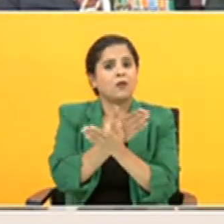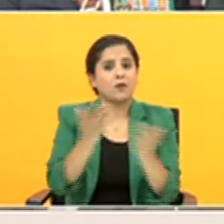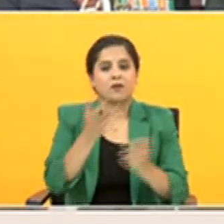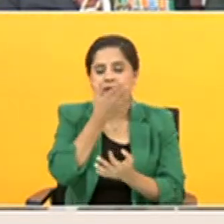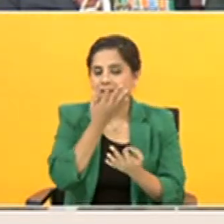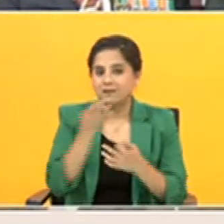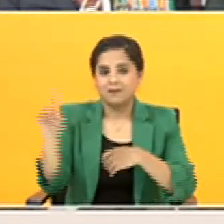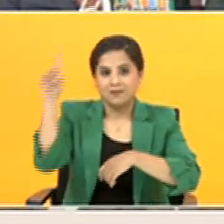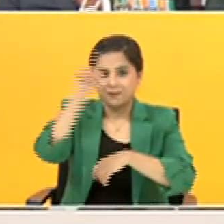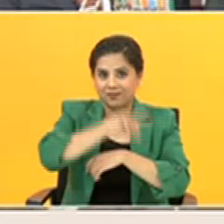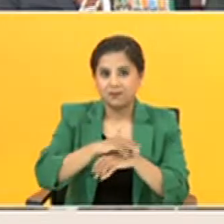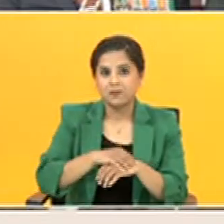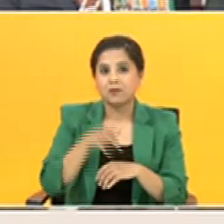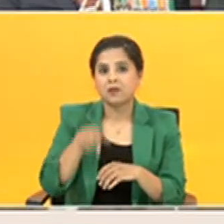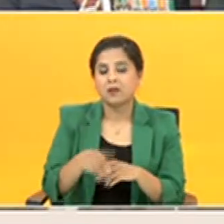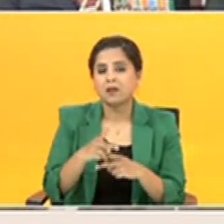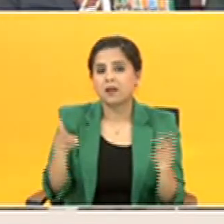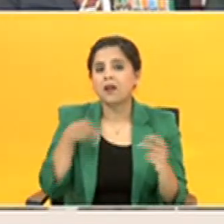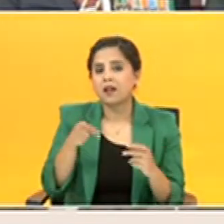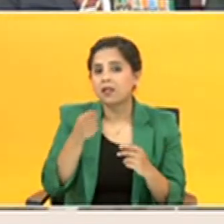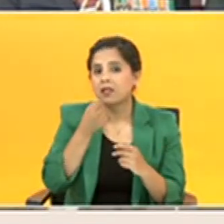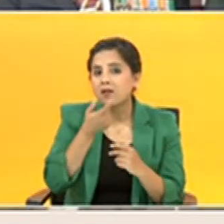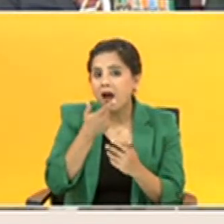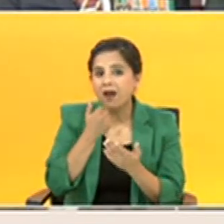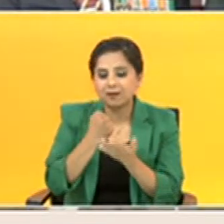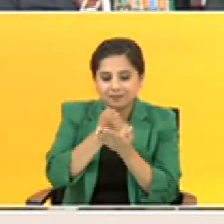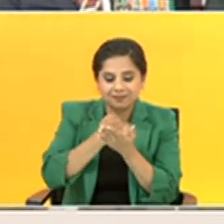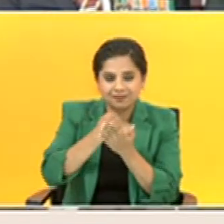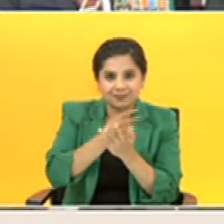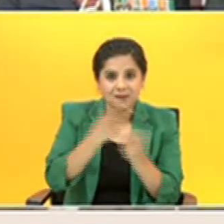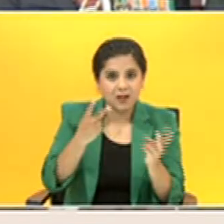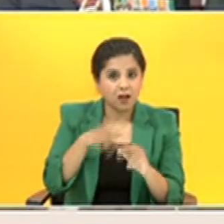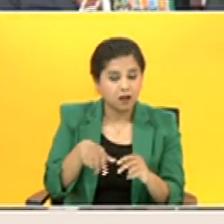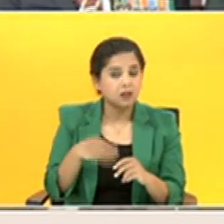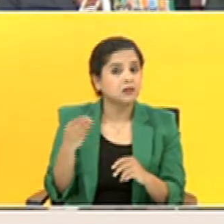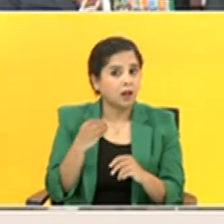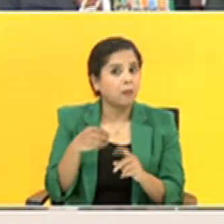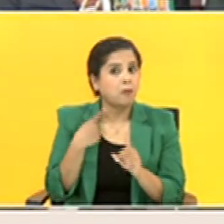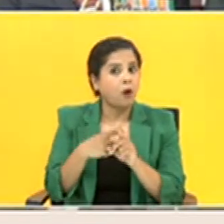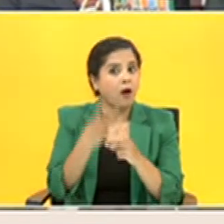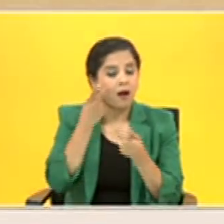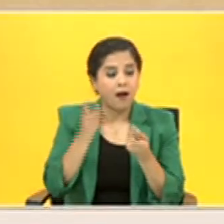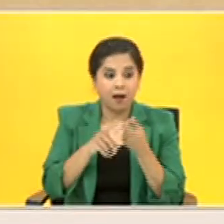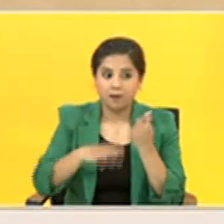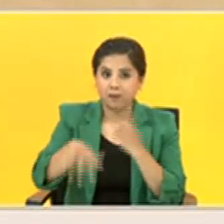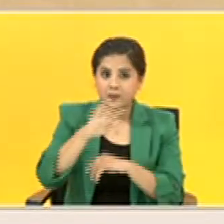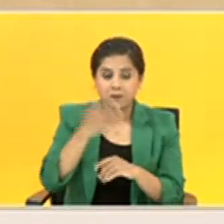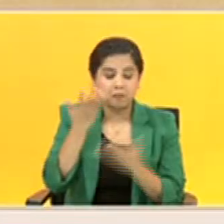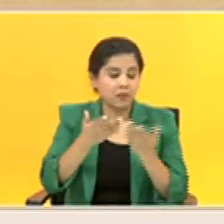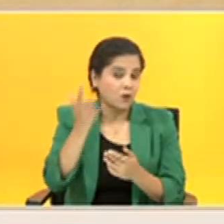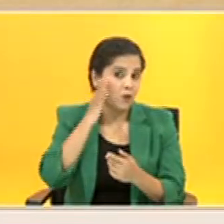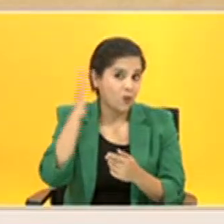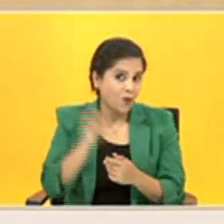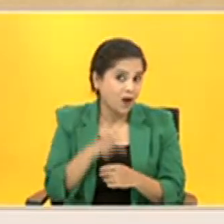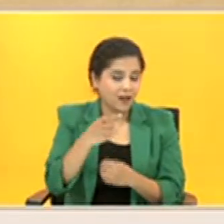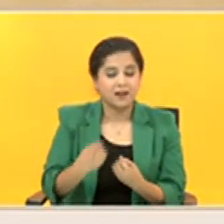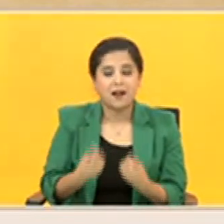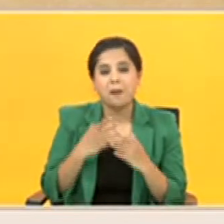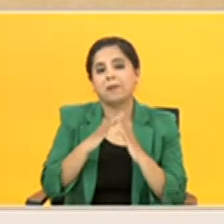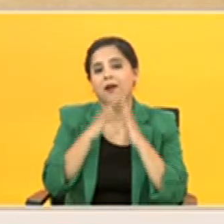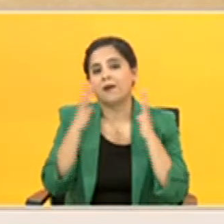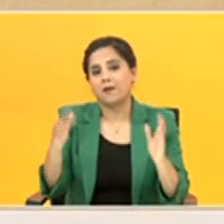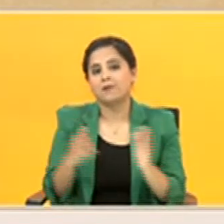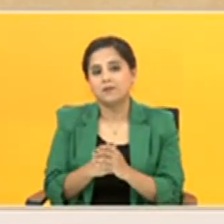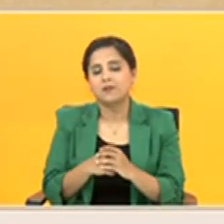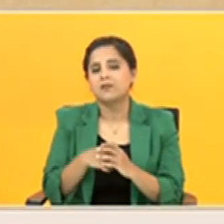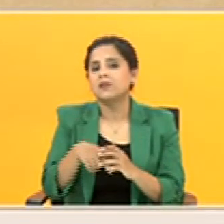साथ साथ आयुर्वेद के क्षेत्र में भी कुछ ऐसा हुआ है जिसके बारे में जानकर आपको बहुत खुशी होगी।